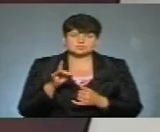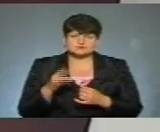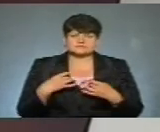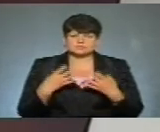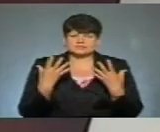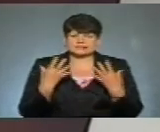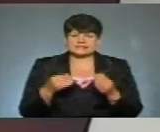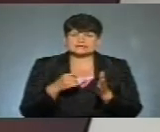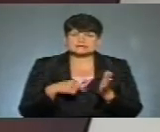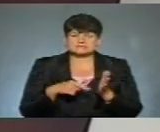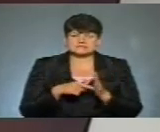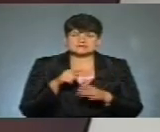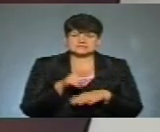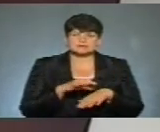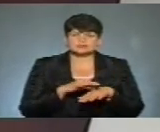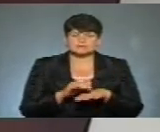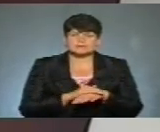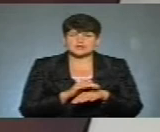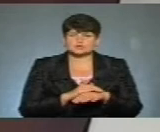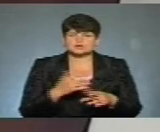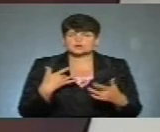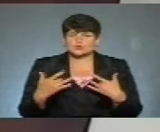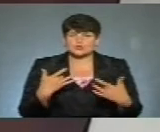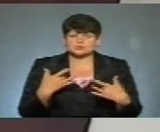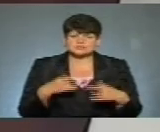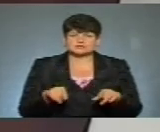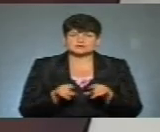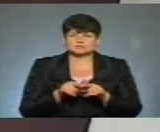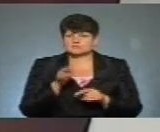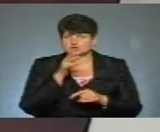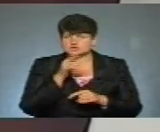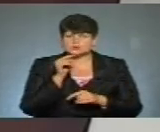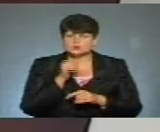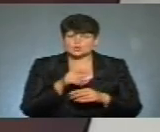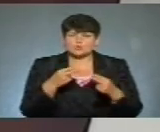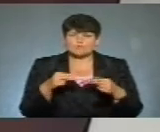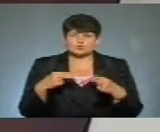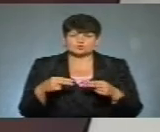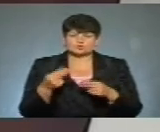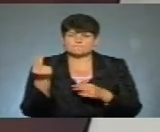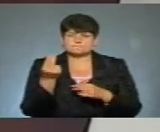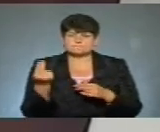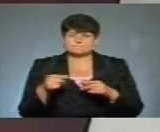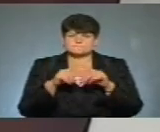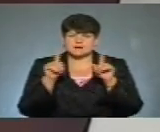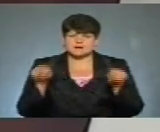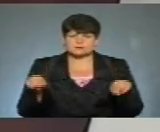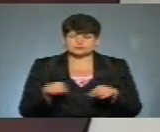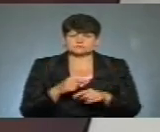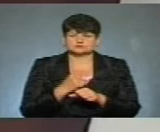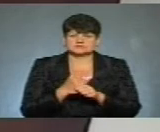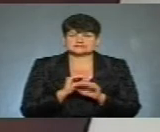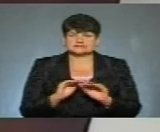День міста. Там відбувається благодійний концерт. Також під час нього продають малюнки, які намалювали діти